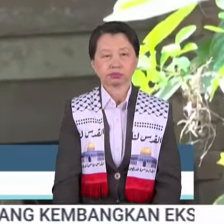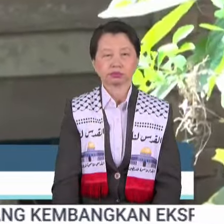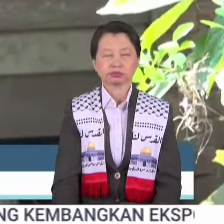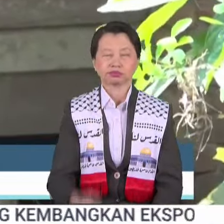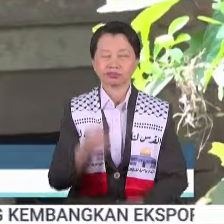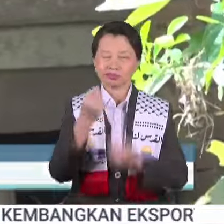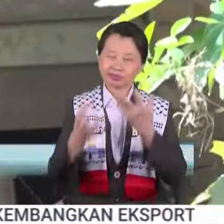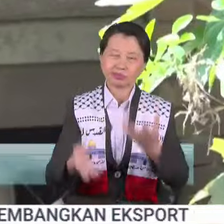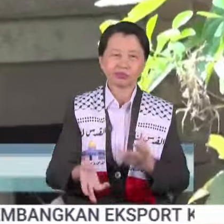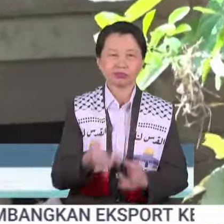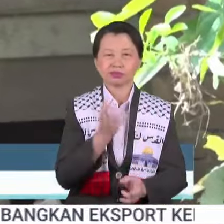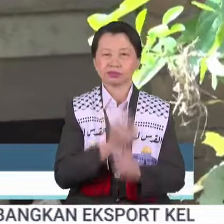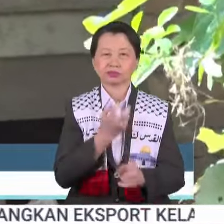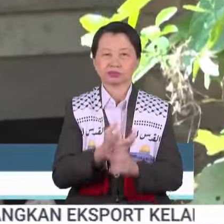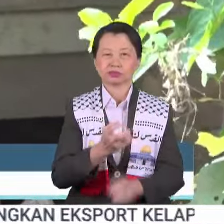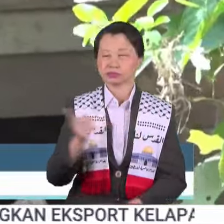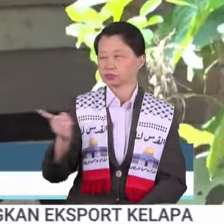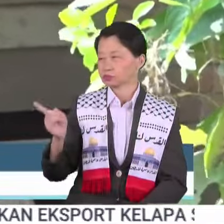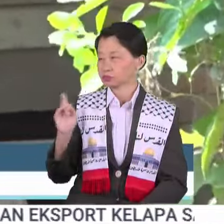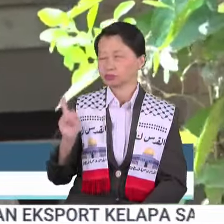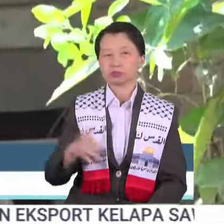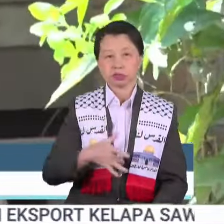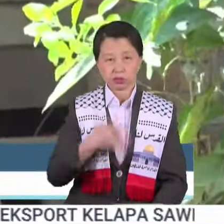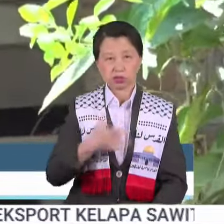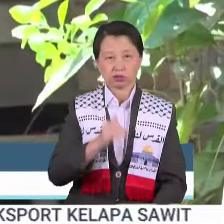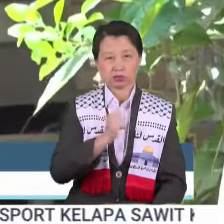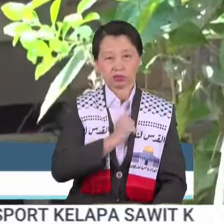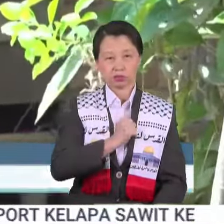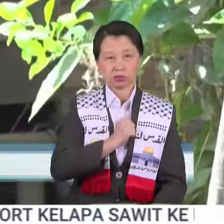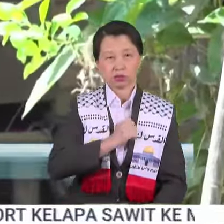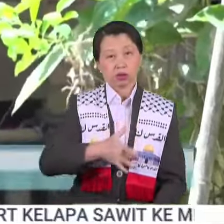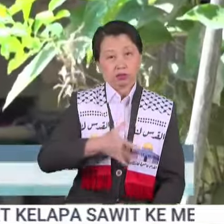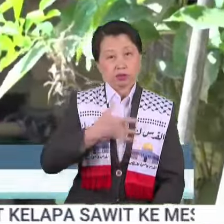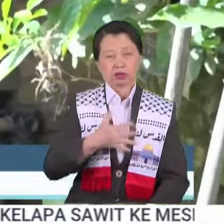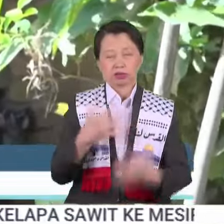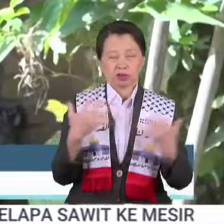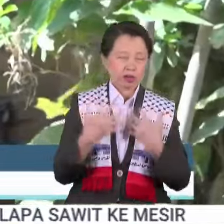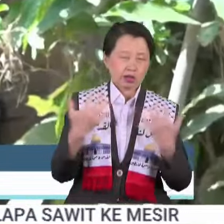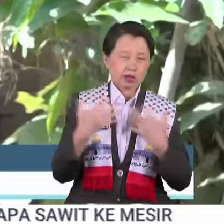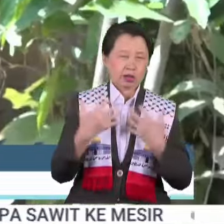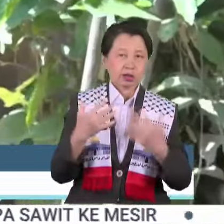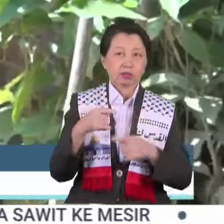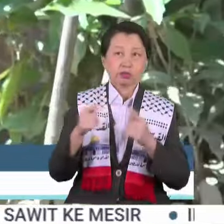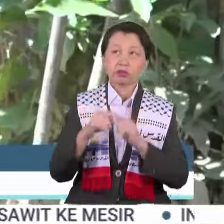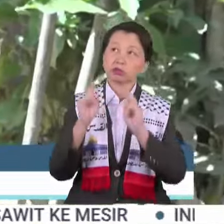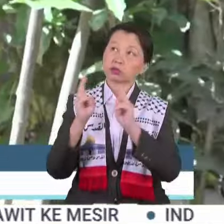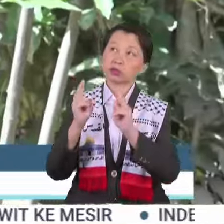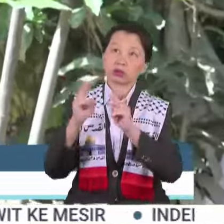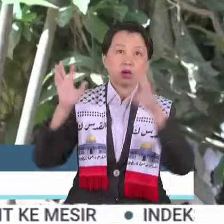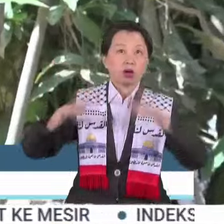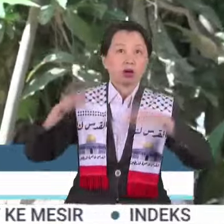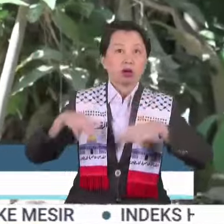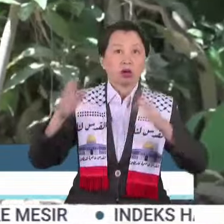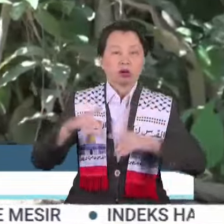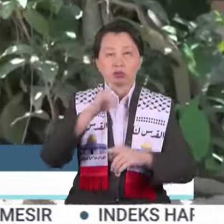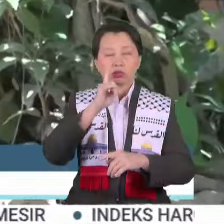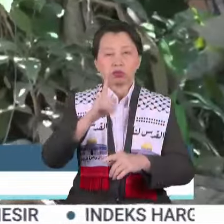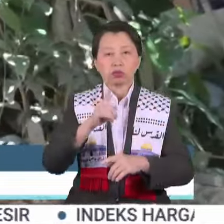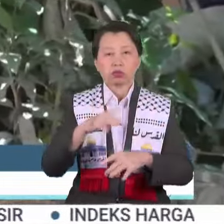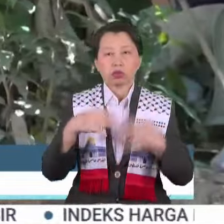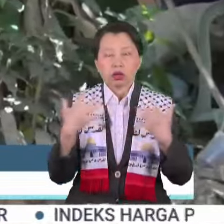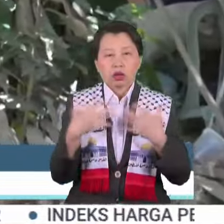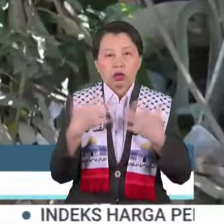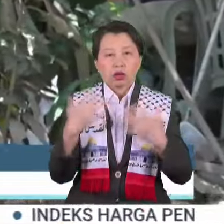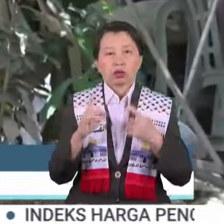Luahan kesusahan mereka kami rasai sendiri. Perasaan trauma setiap kali musim banjir tiba benar-benar meresahkan